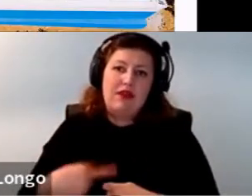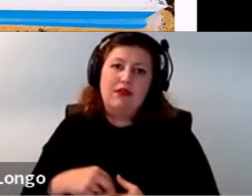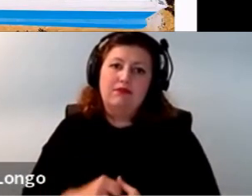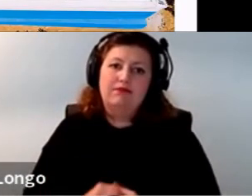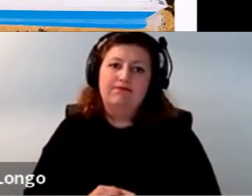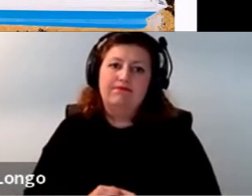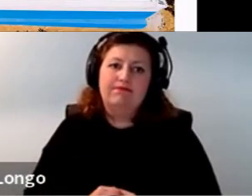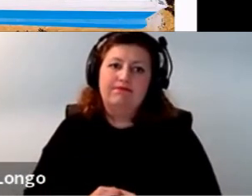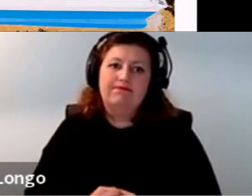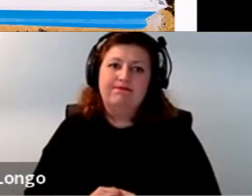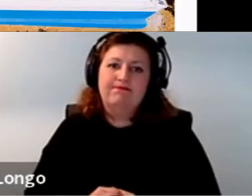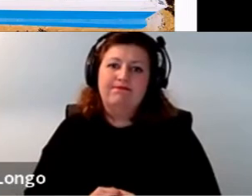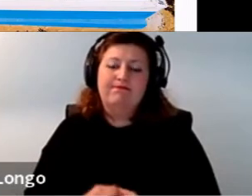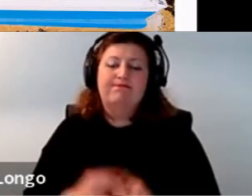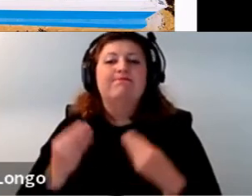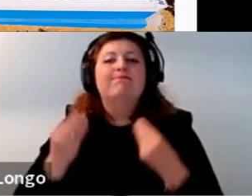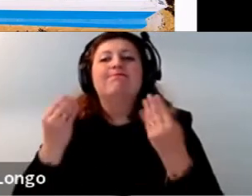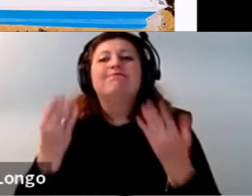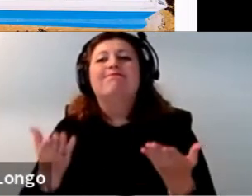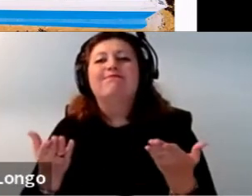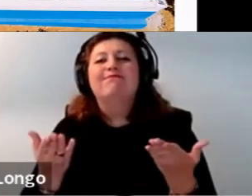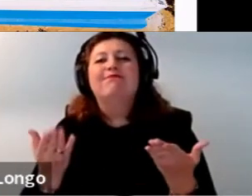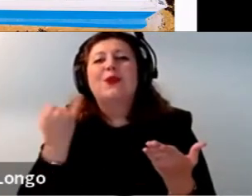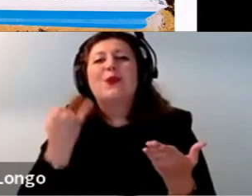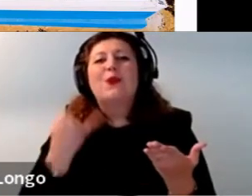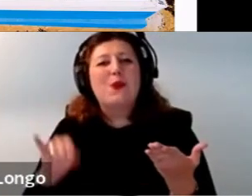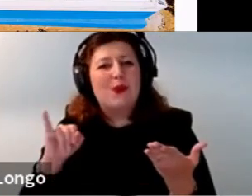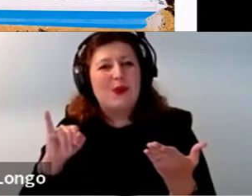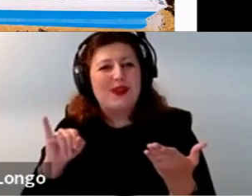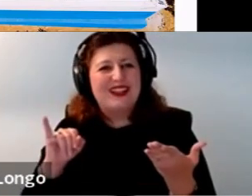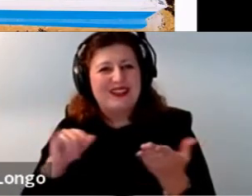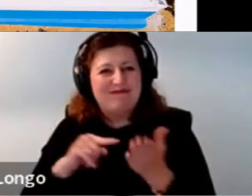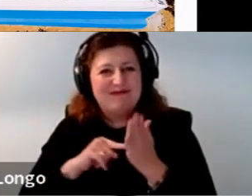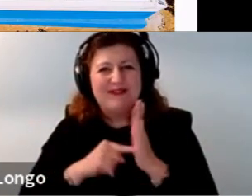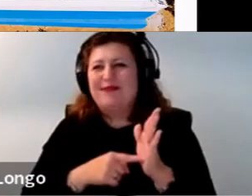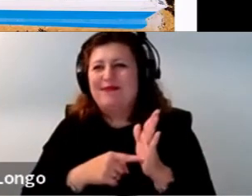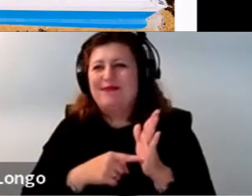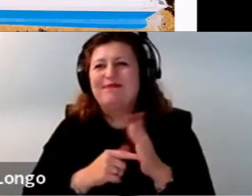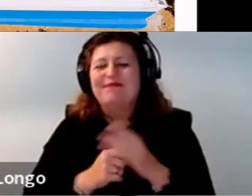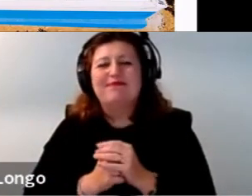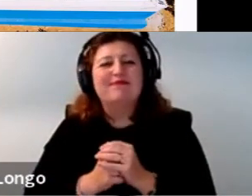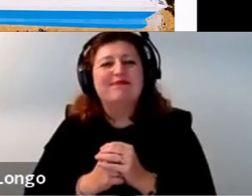Adesso passiamo all'aspetto dei servizi igienici, e poi abbiamo praticamente concluso.